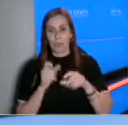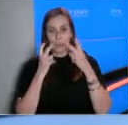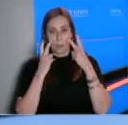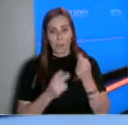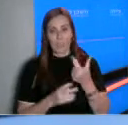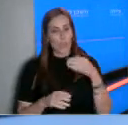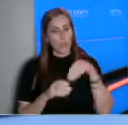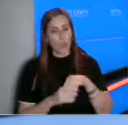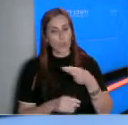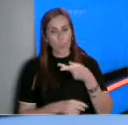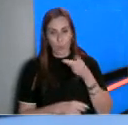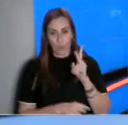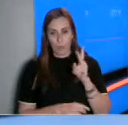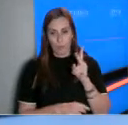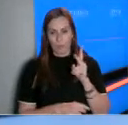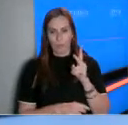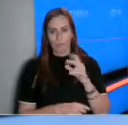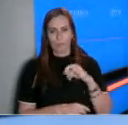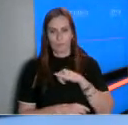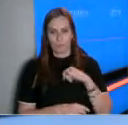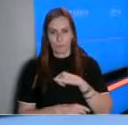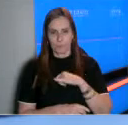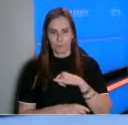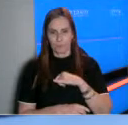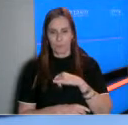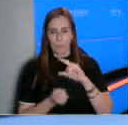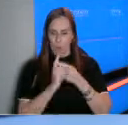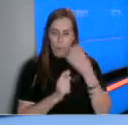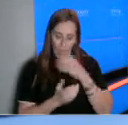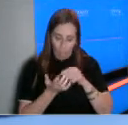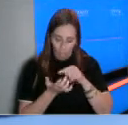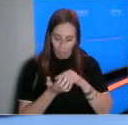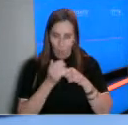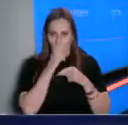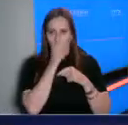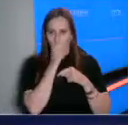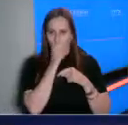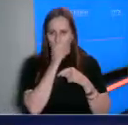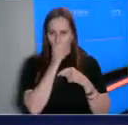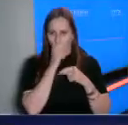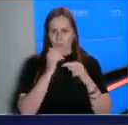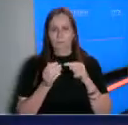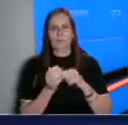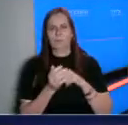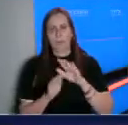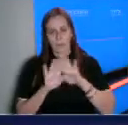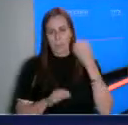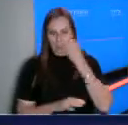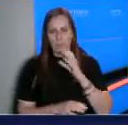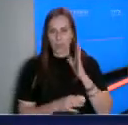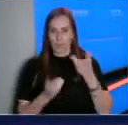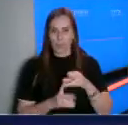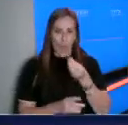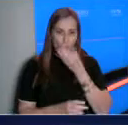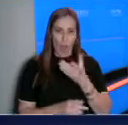מחפשים קצת תוכן יותר מעניין. לא לשבת כל היום. כן, לשבת כולם בפאב עם הטלפון, כי די. וגם כמה